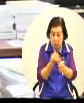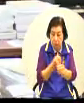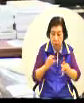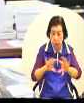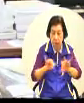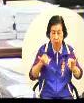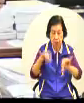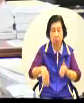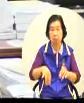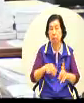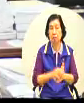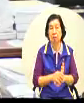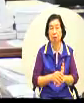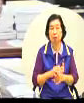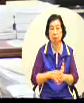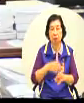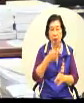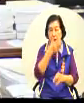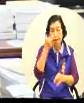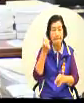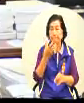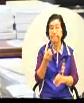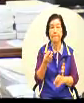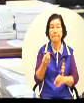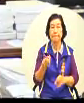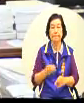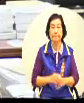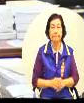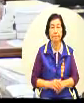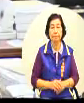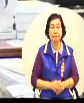我说原乡的政治人物